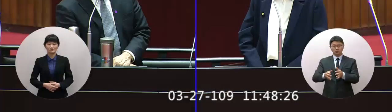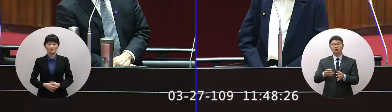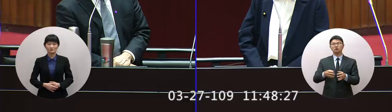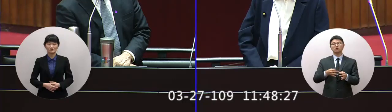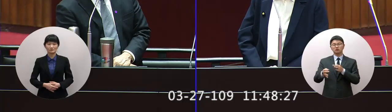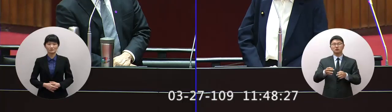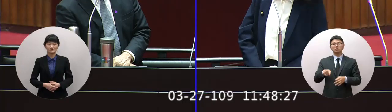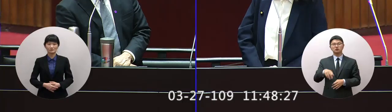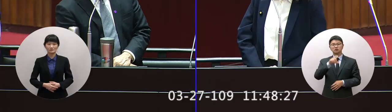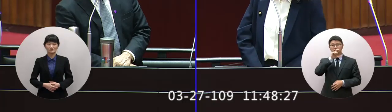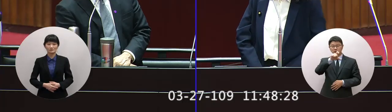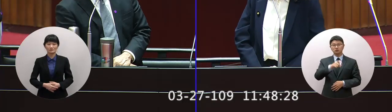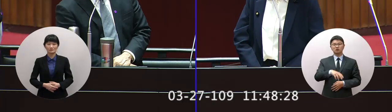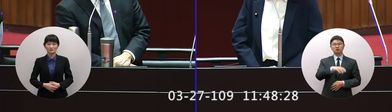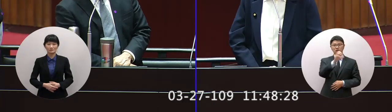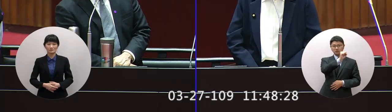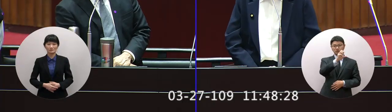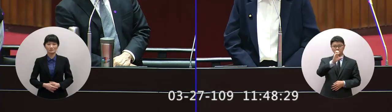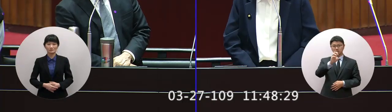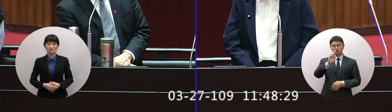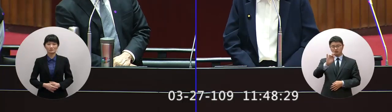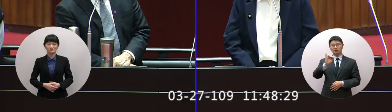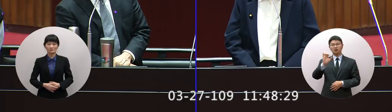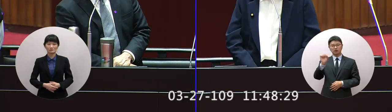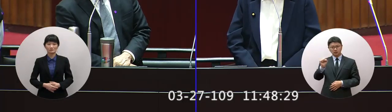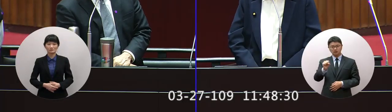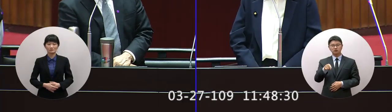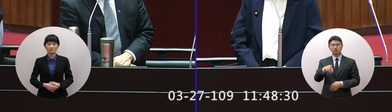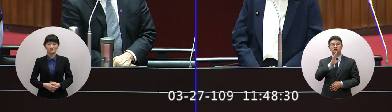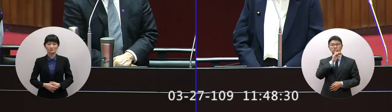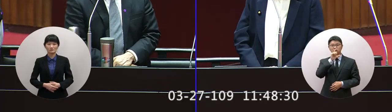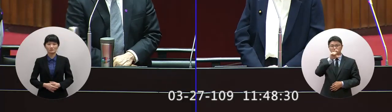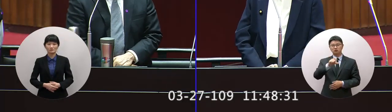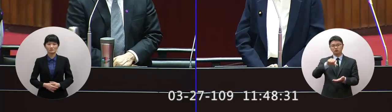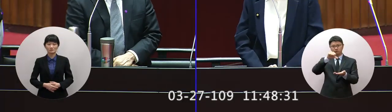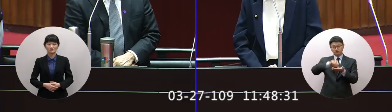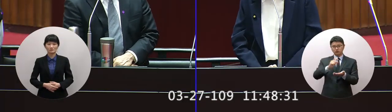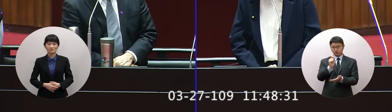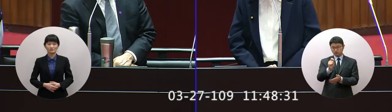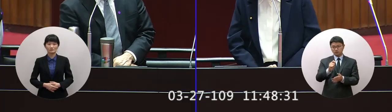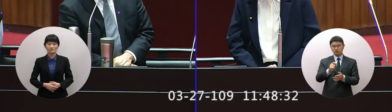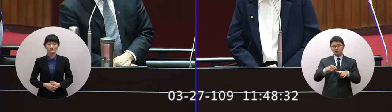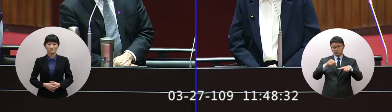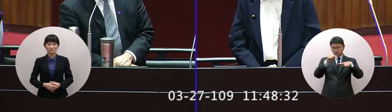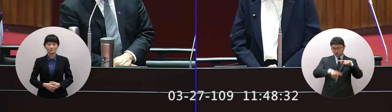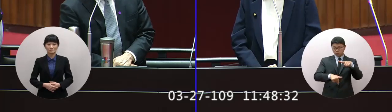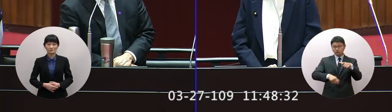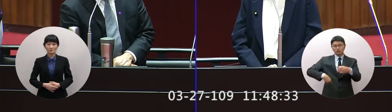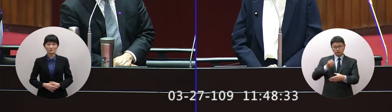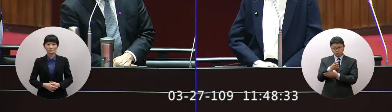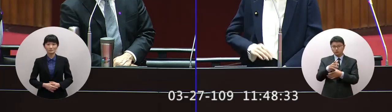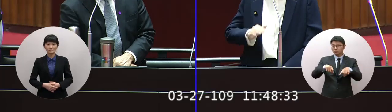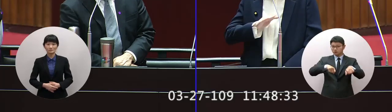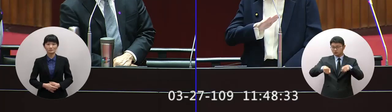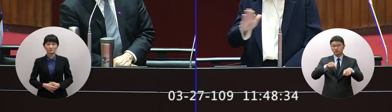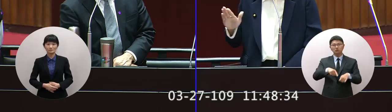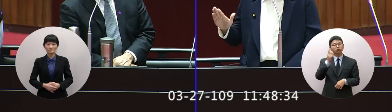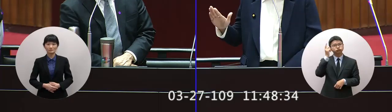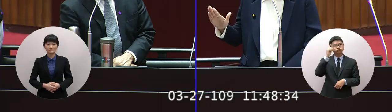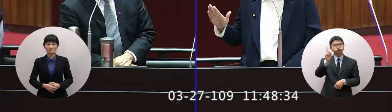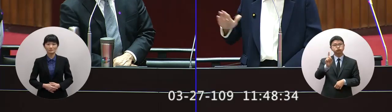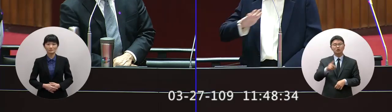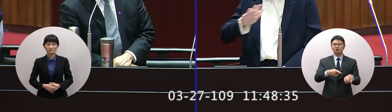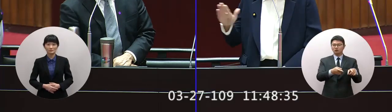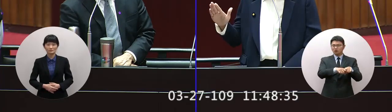称 SCIS， 它中文翻译就是种子企业投资计划。它的做法也很简单，它是让一